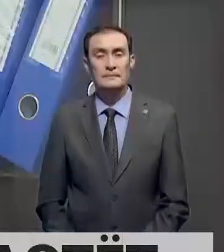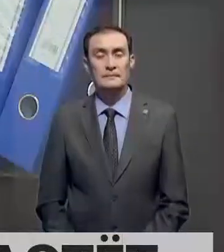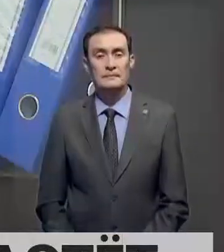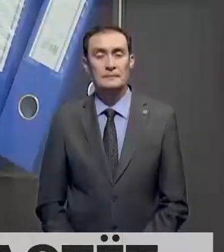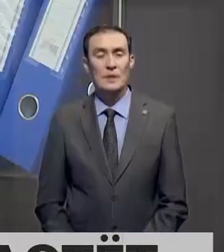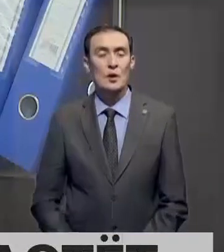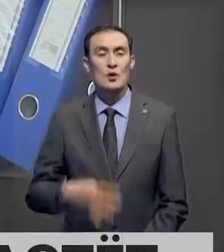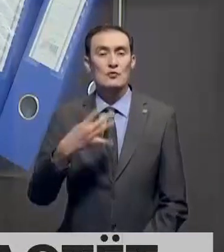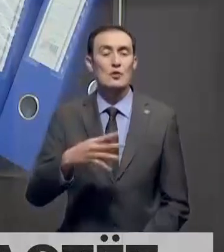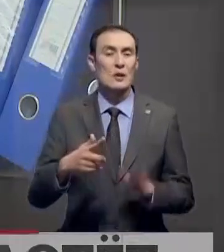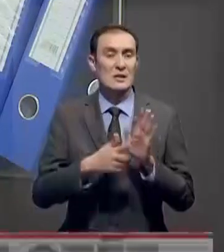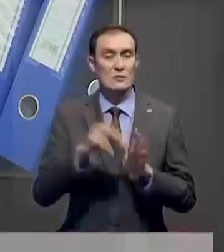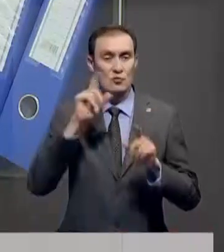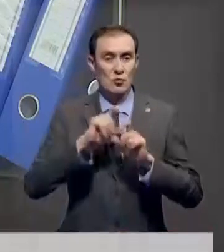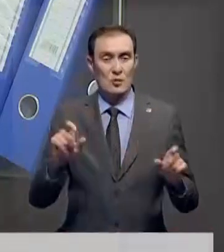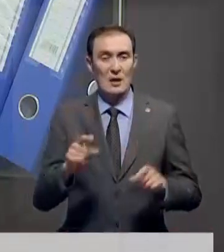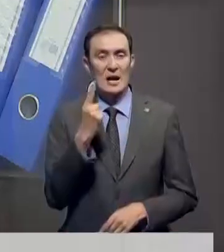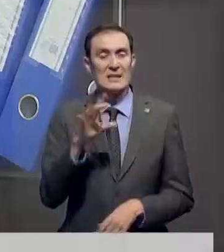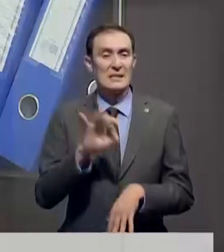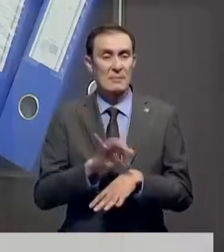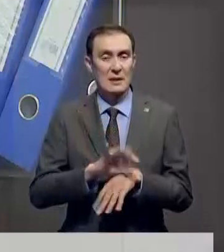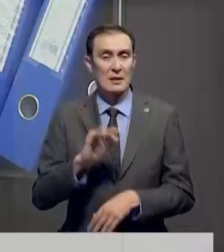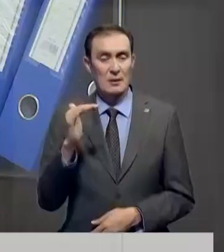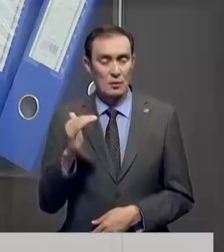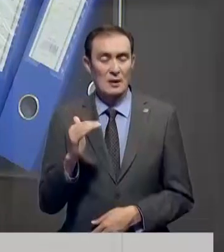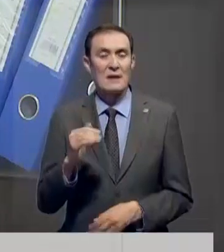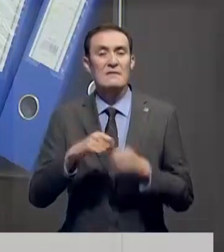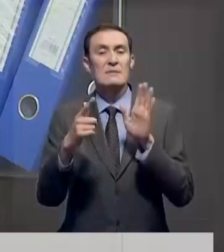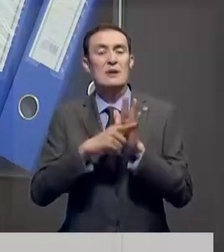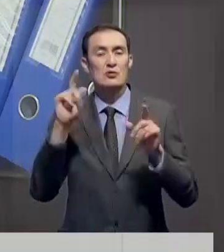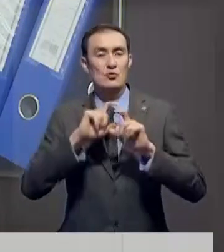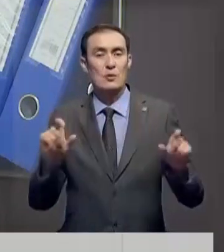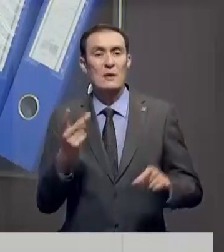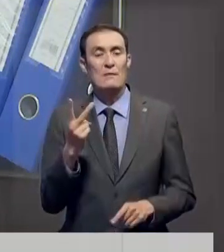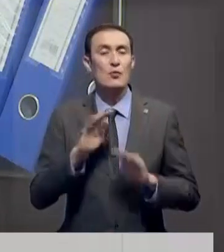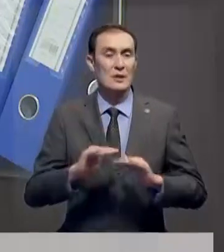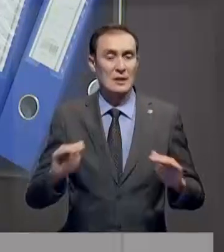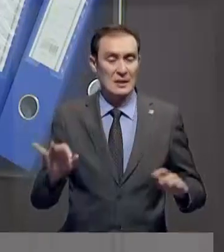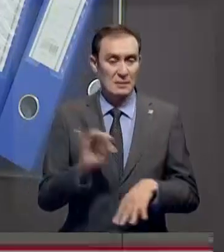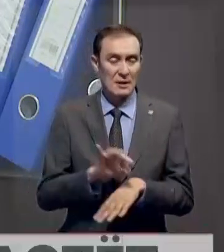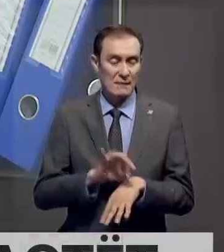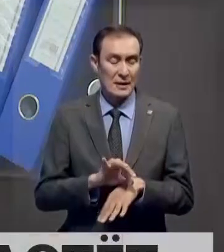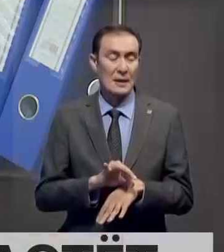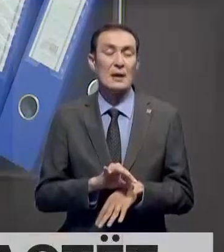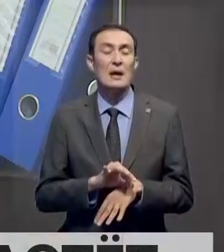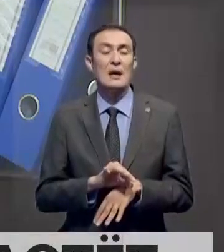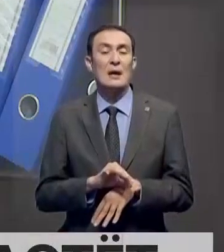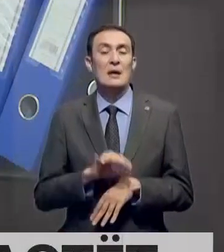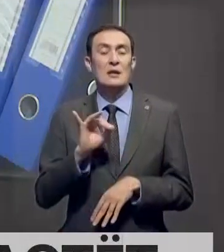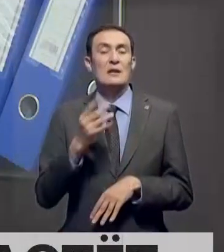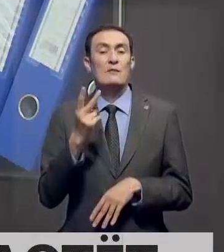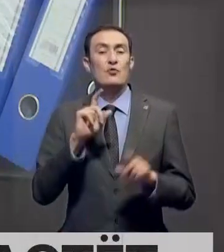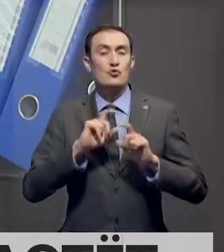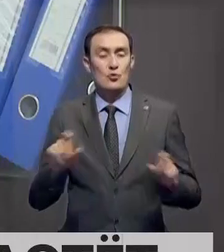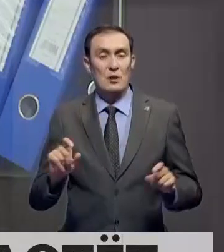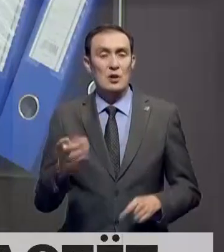В 47 школах по одному случаю регистрация идет, в 17 школах по 2-3 случая, и в 2